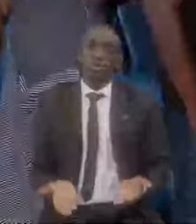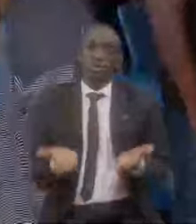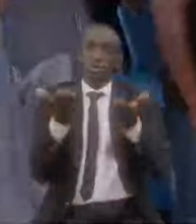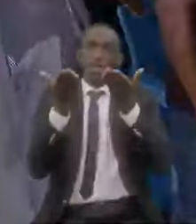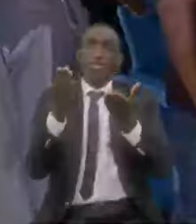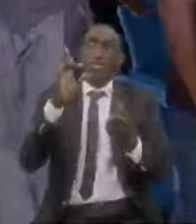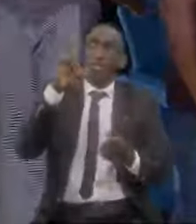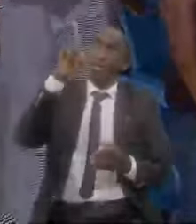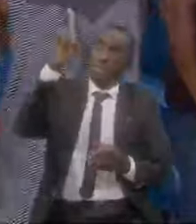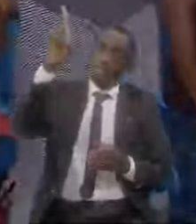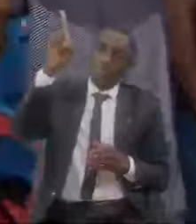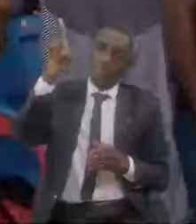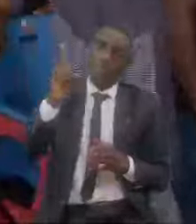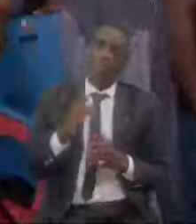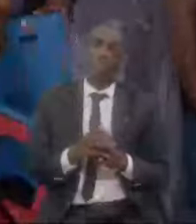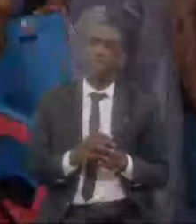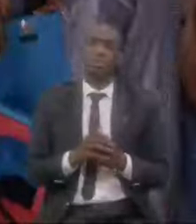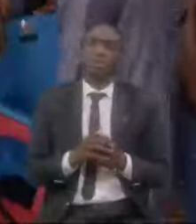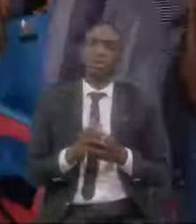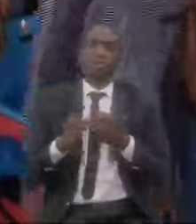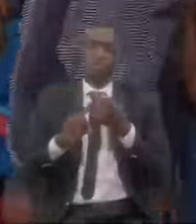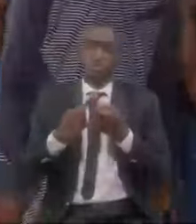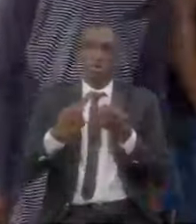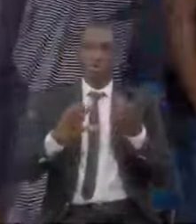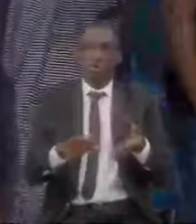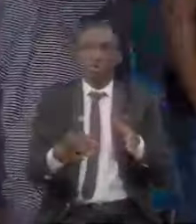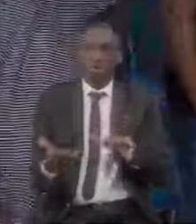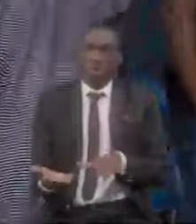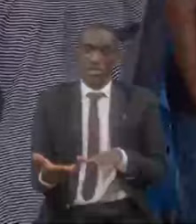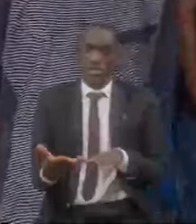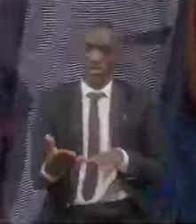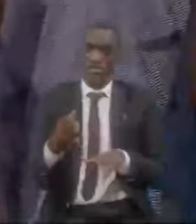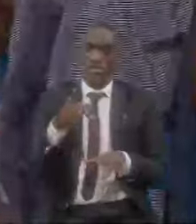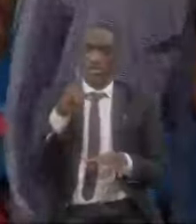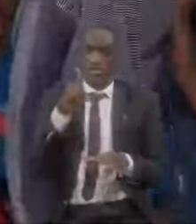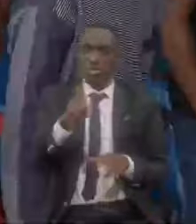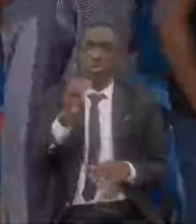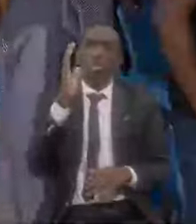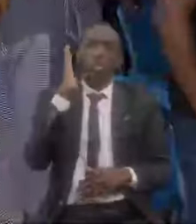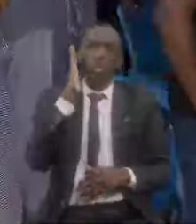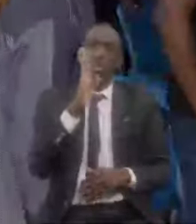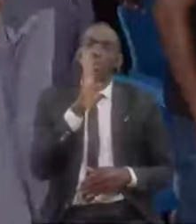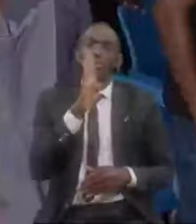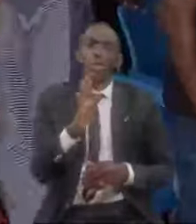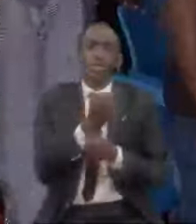ressuscité d'entre les morts, tu seras sauvé.